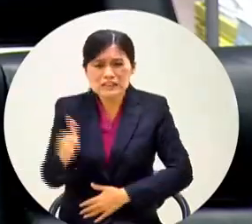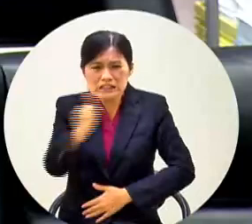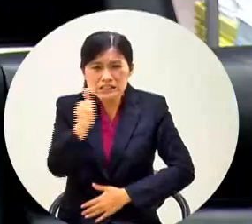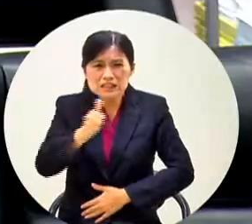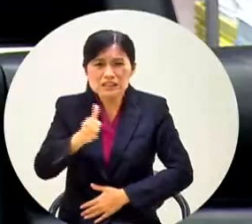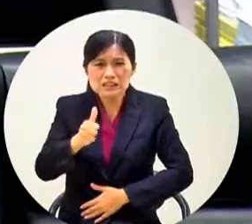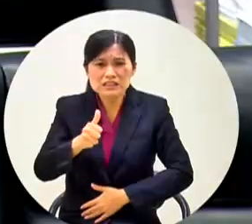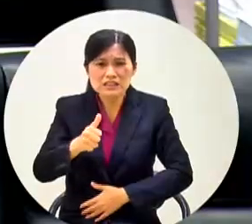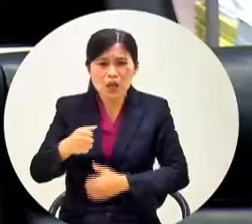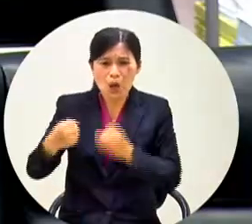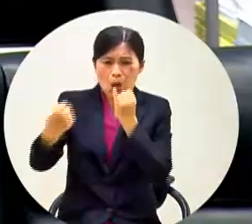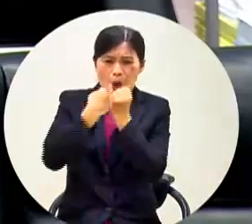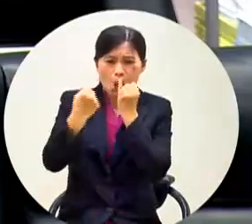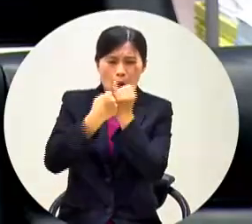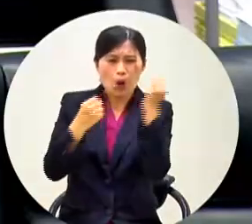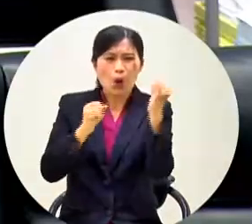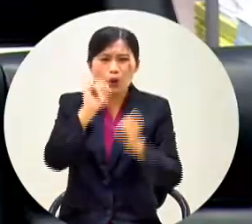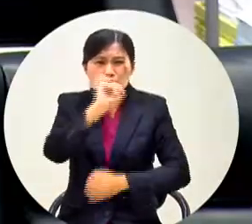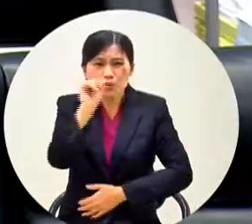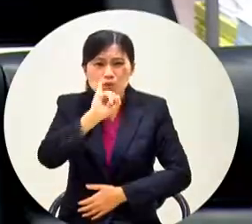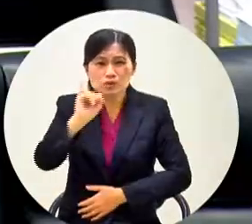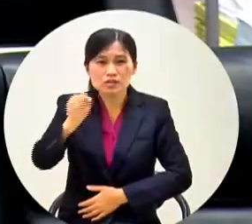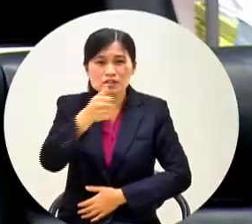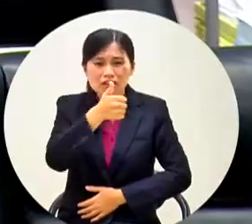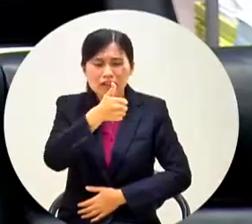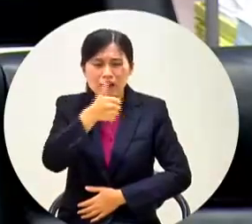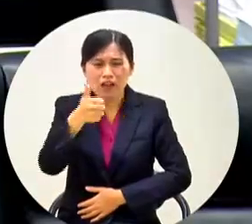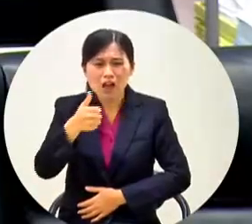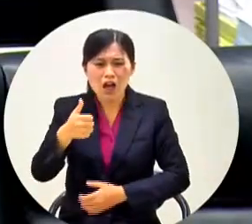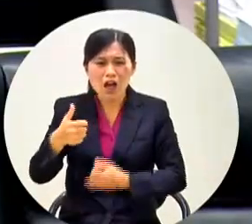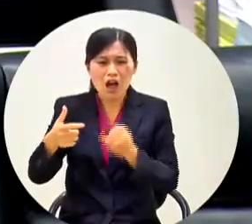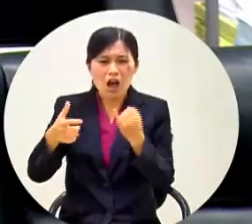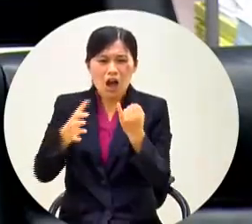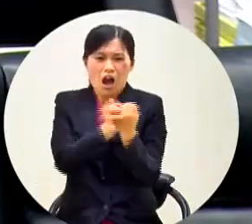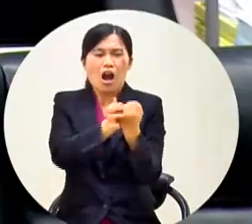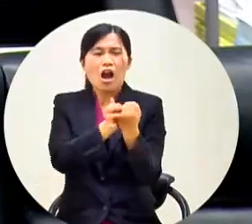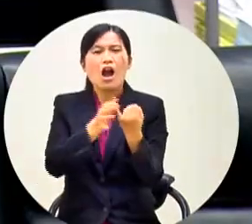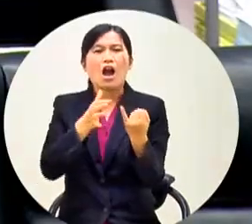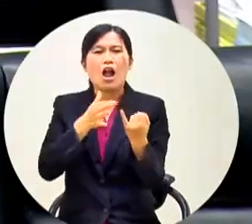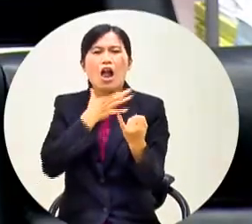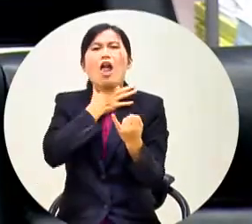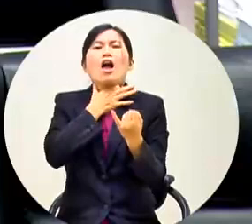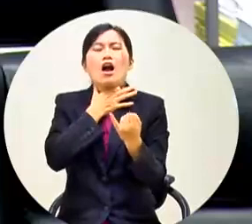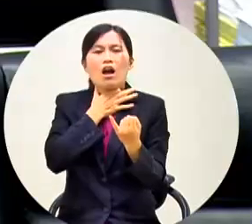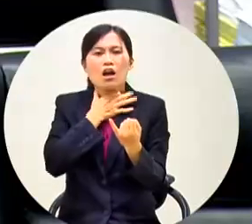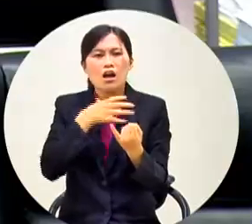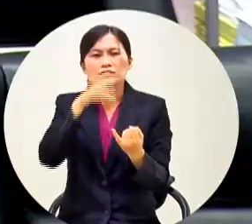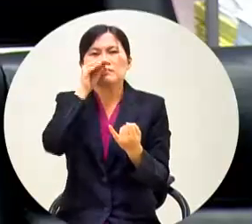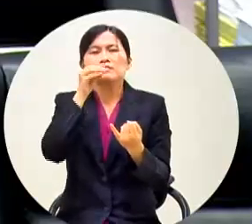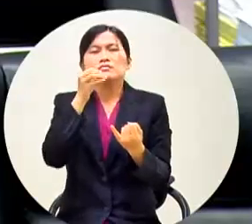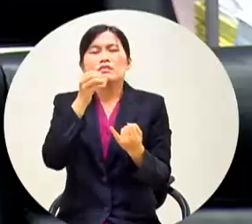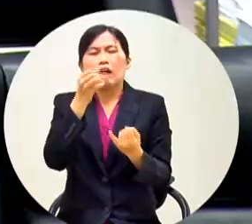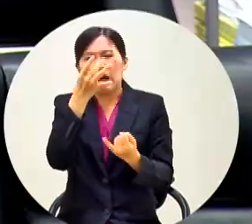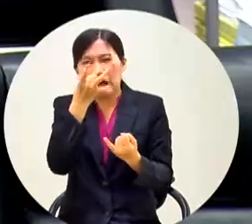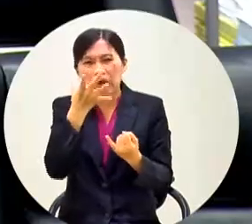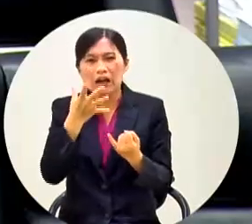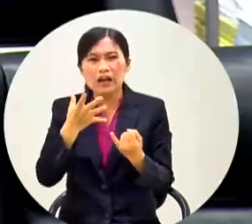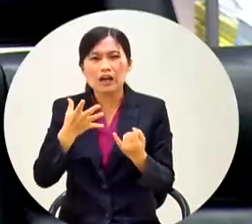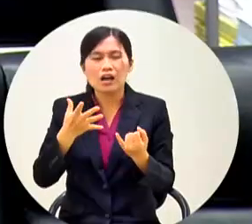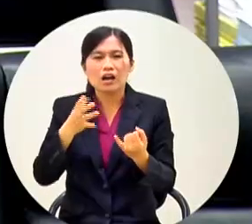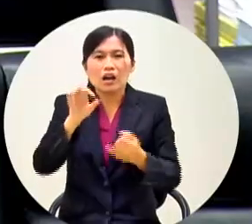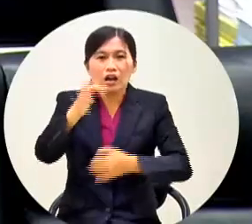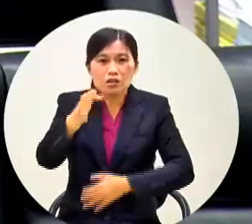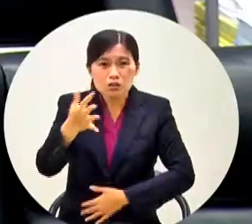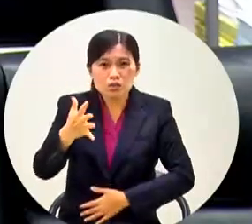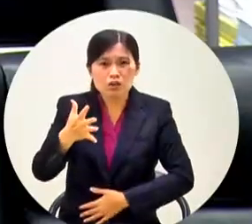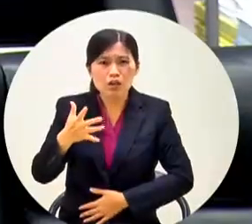用手扣住她的脖子，让她不能呼吸？为什么这样把颜色扣到这样没当